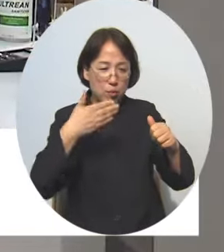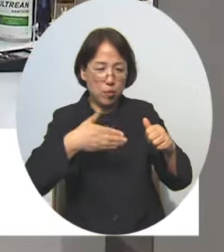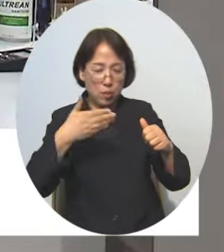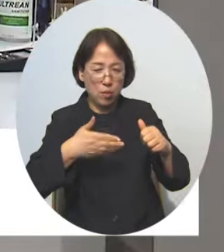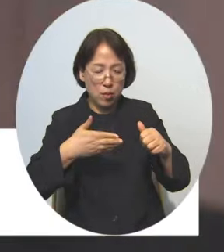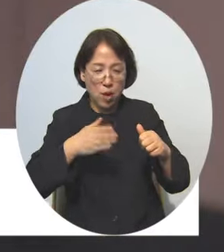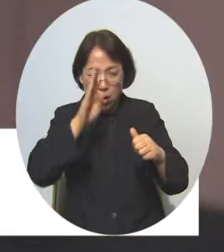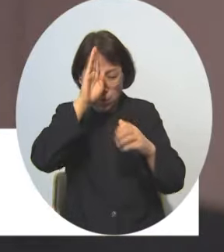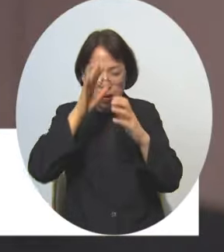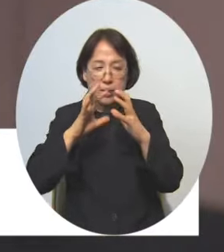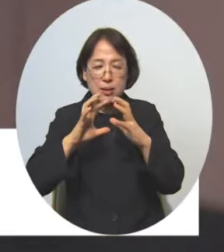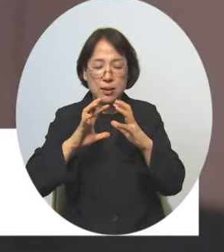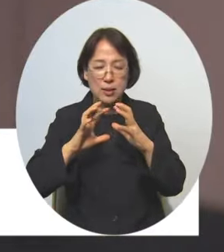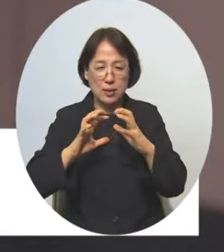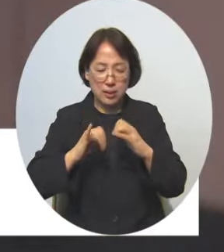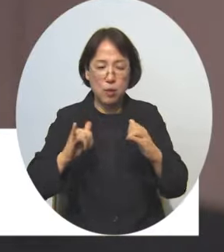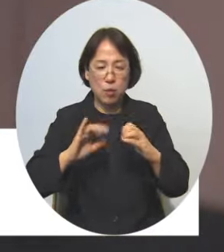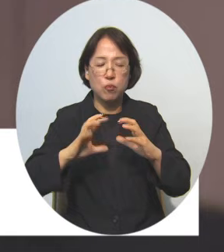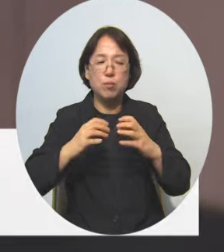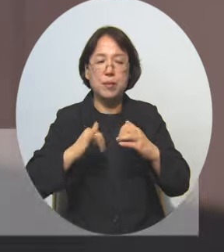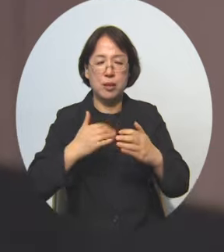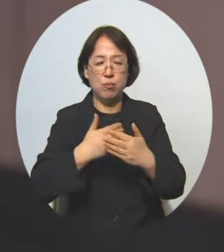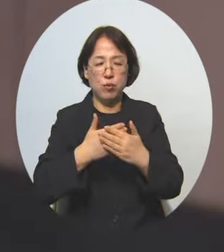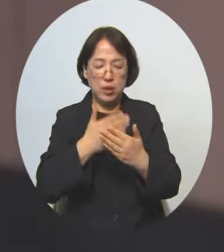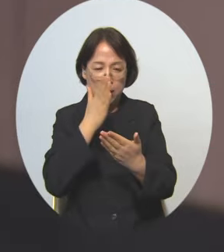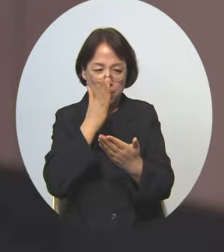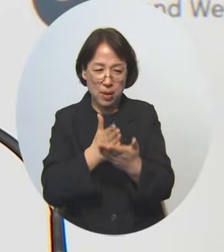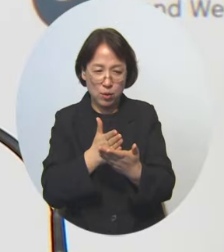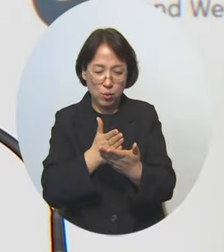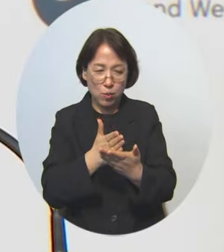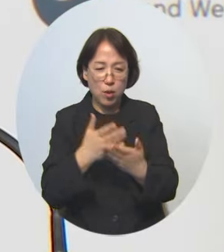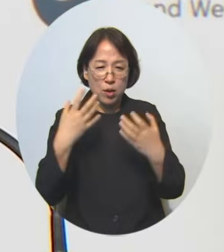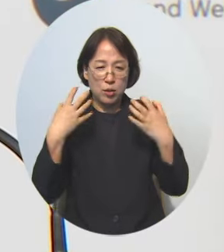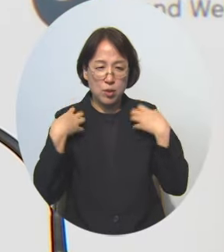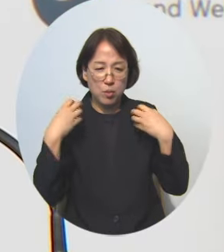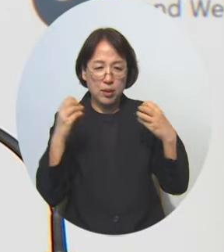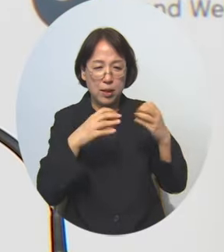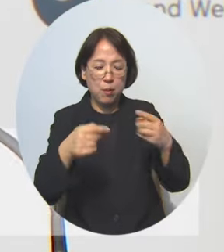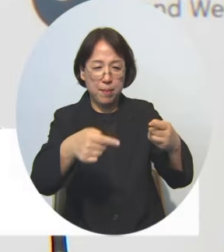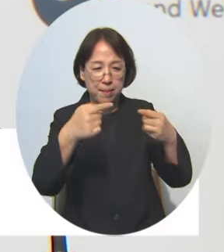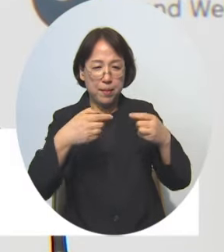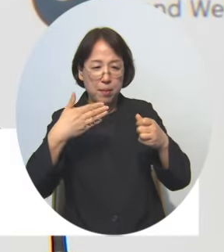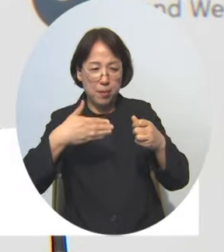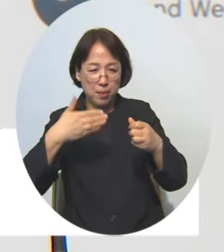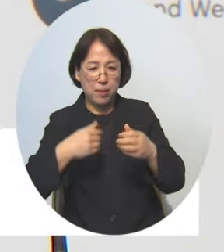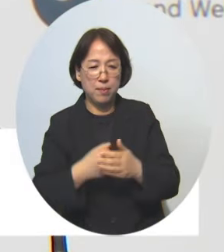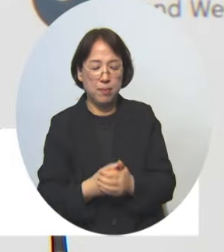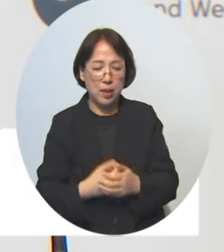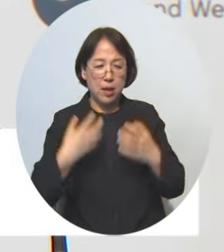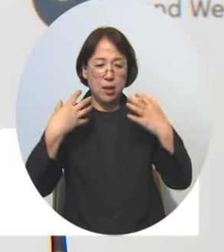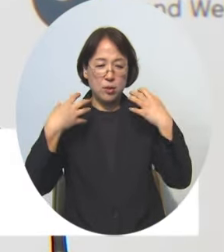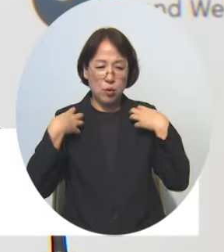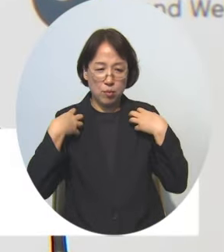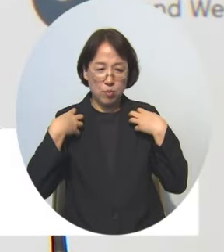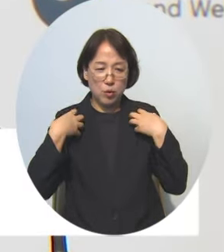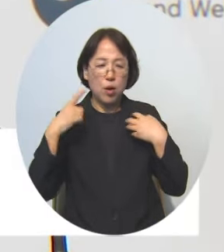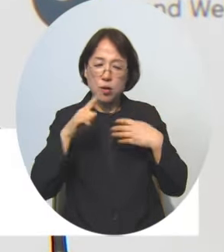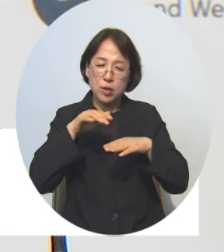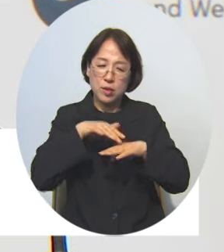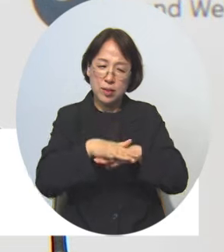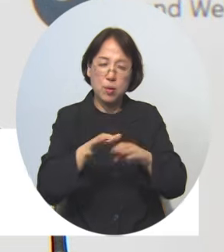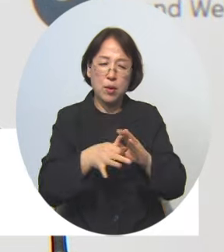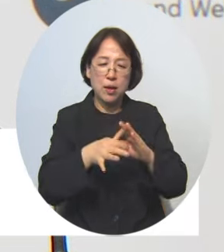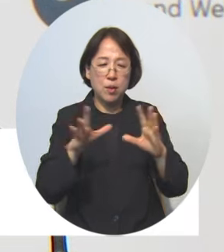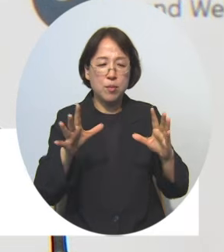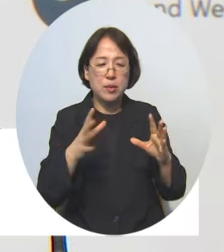하는 방식이 아닌 정부와 대화에 나서달라고 당부했습니다. 정부는 형식 의제 구애 없이